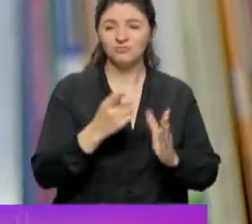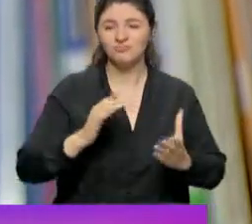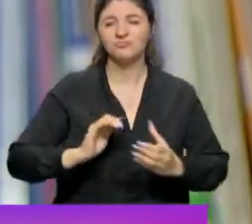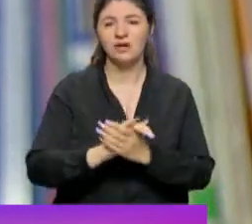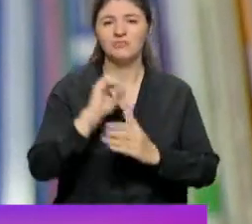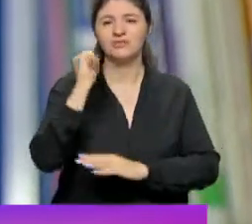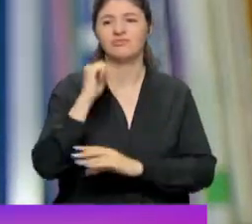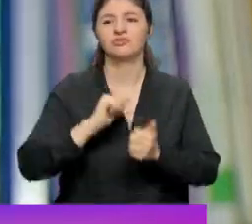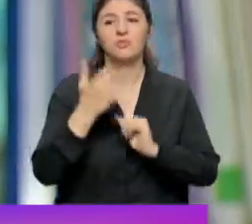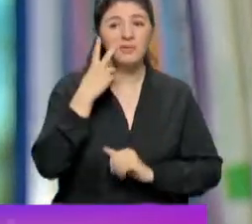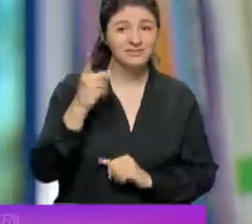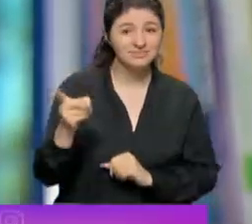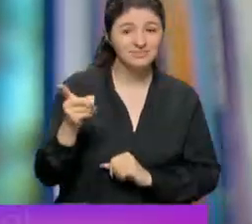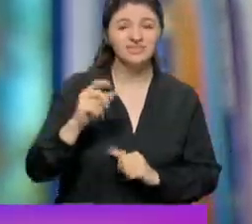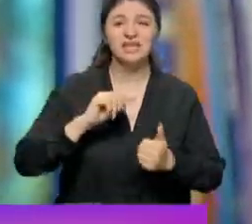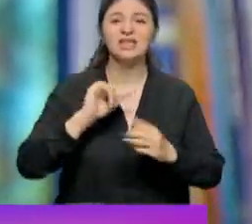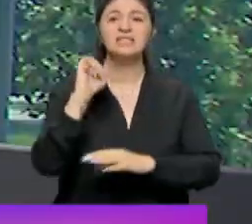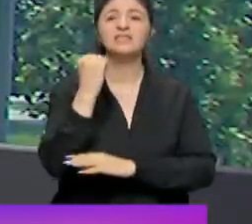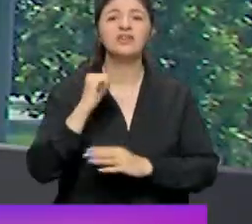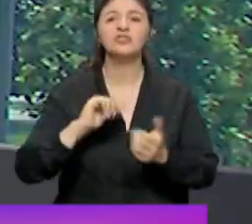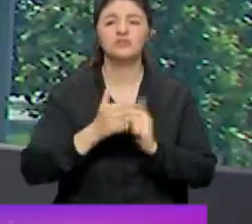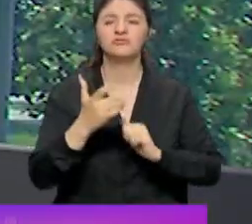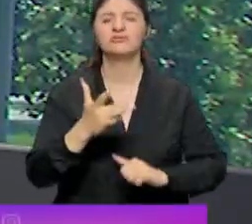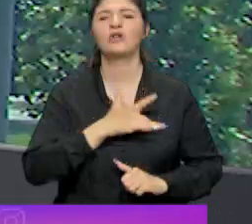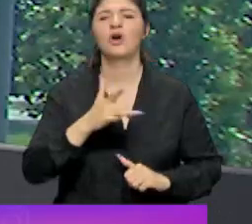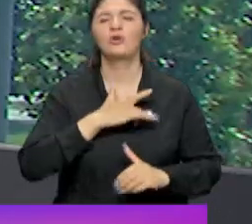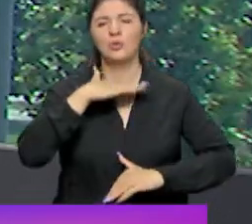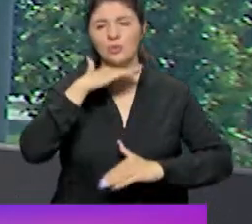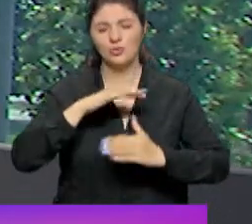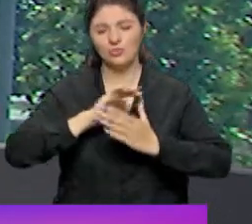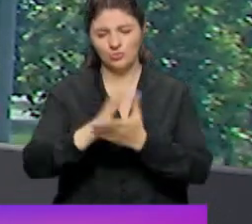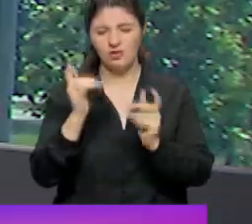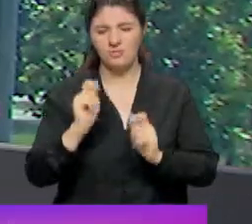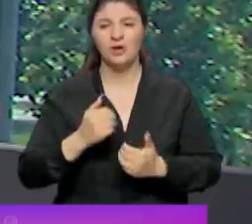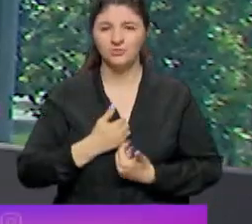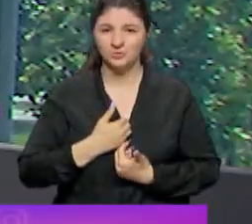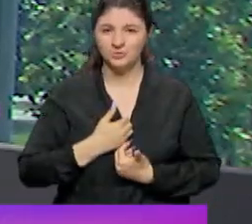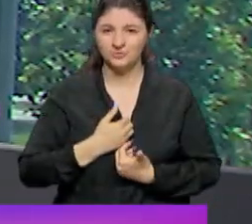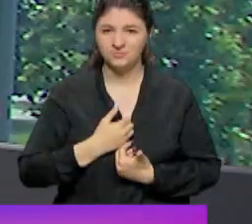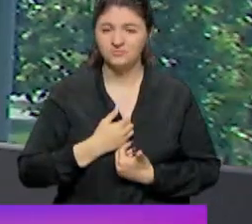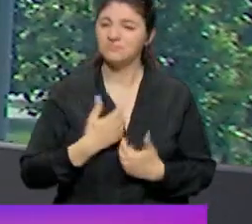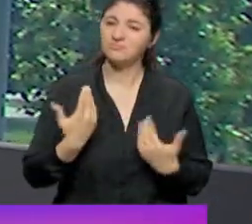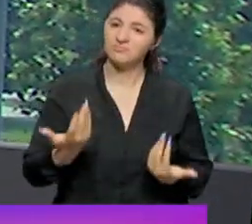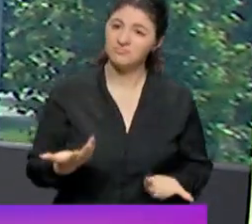şampiyon Sivasspor bakın Sivasspor'da canı gönülden kutluyoruz efendim